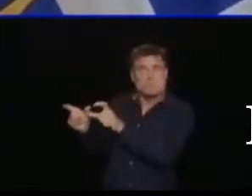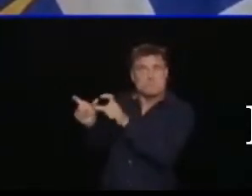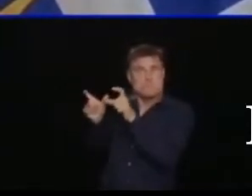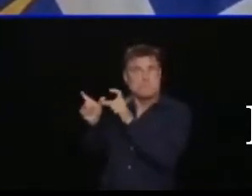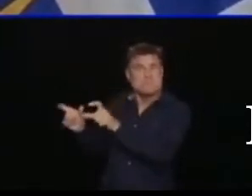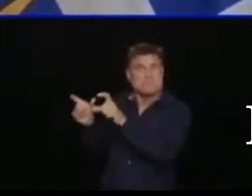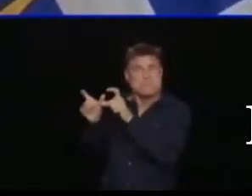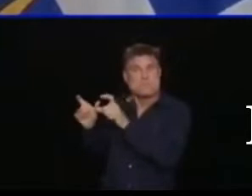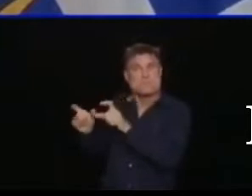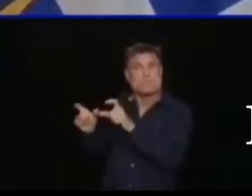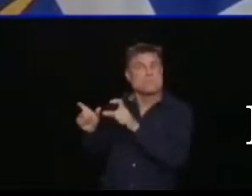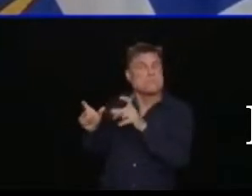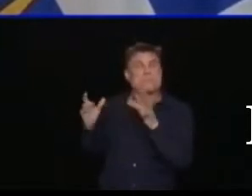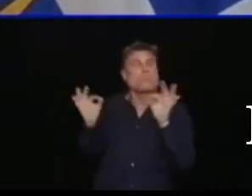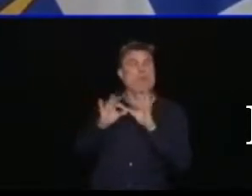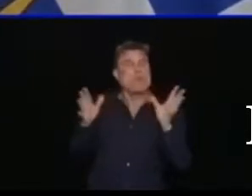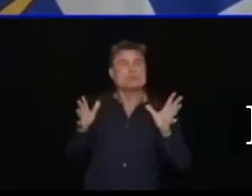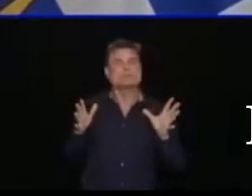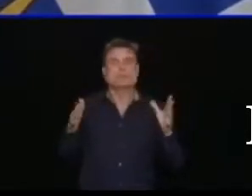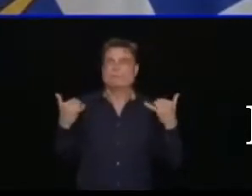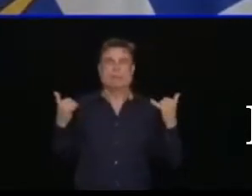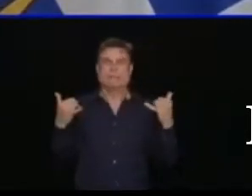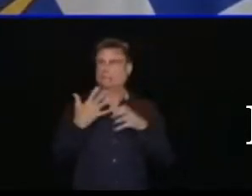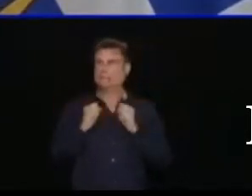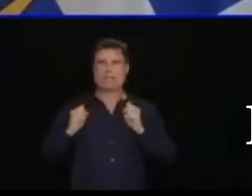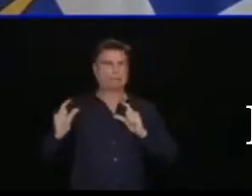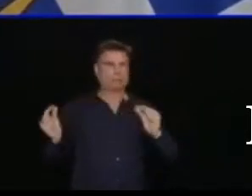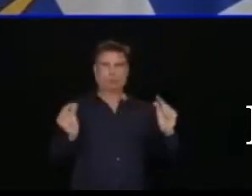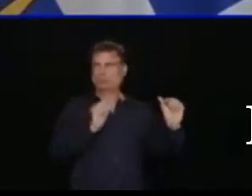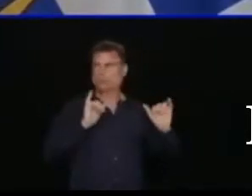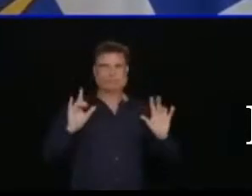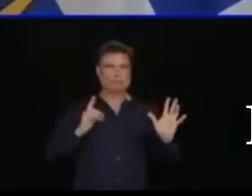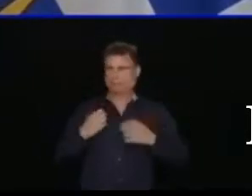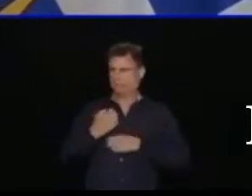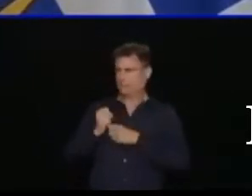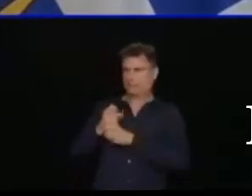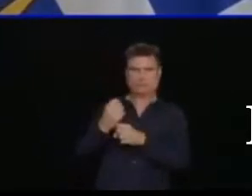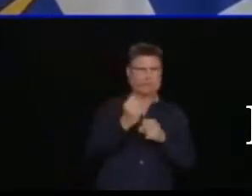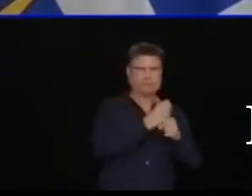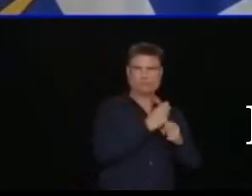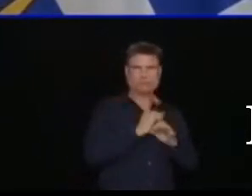位，那么有安全防范的意识的话，